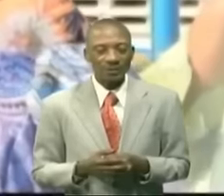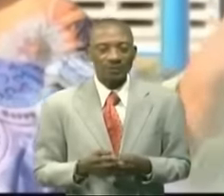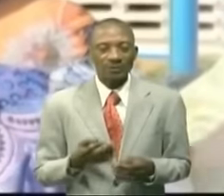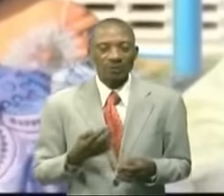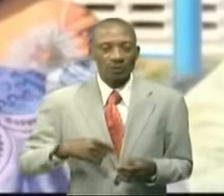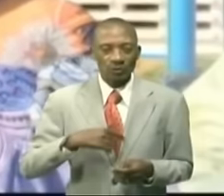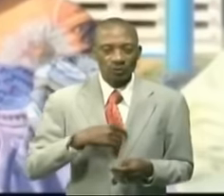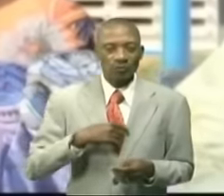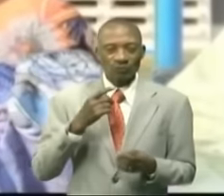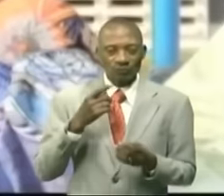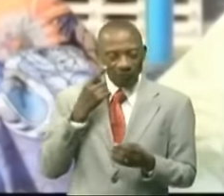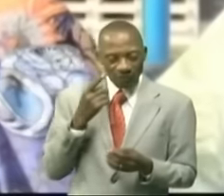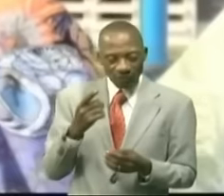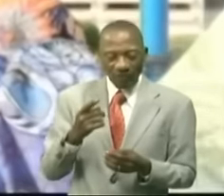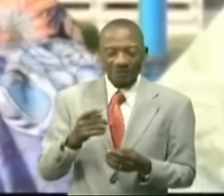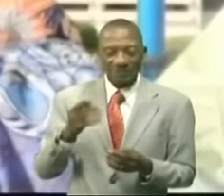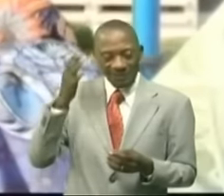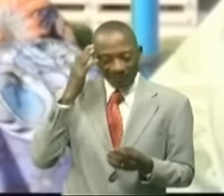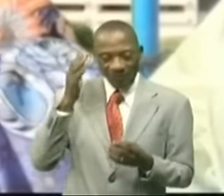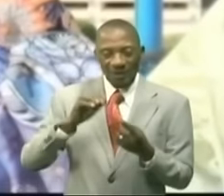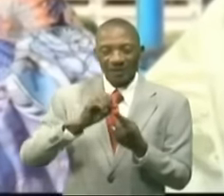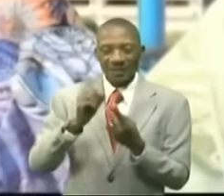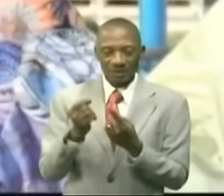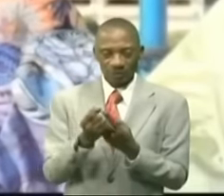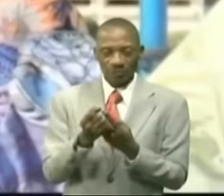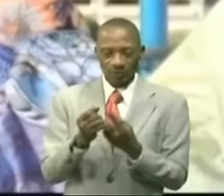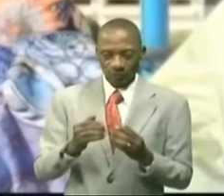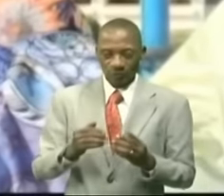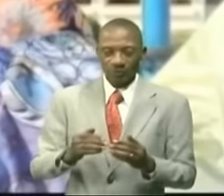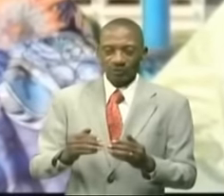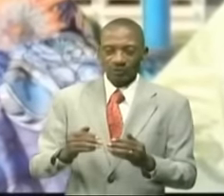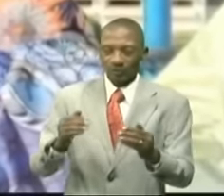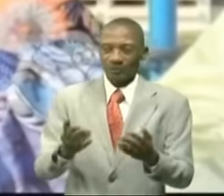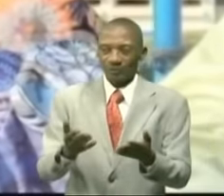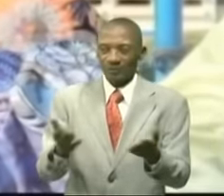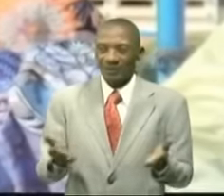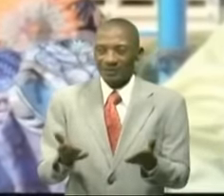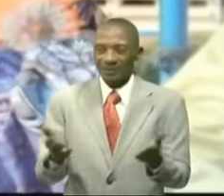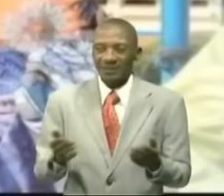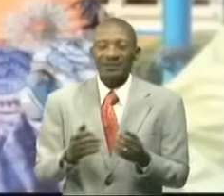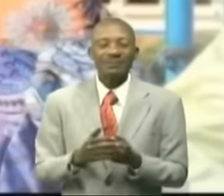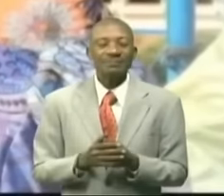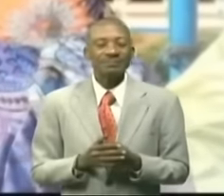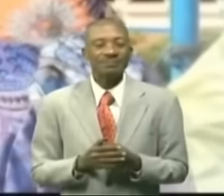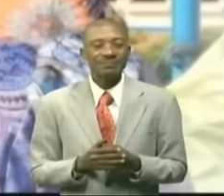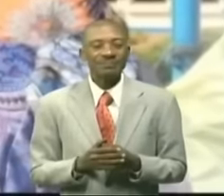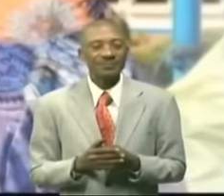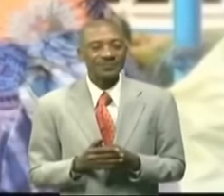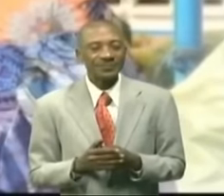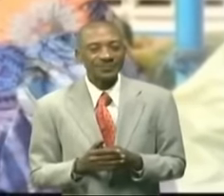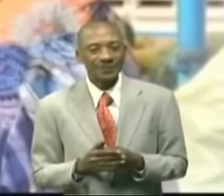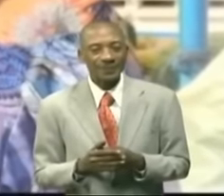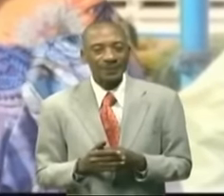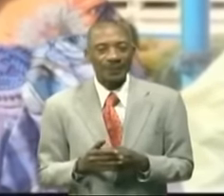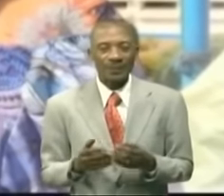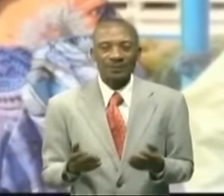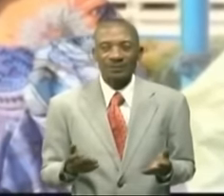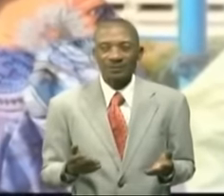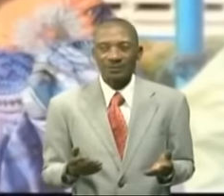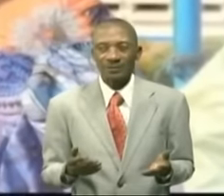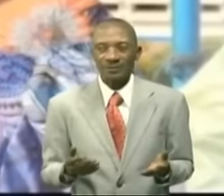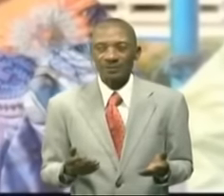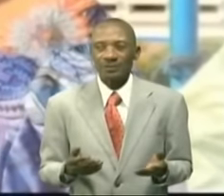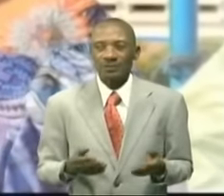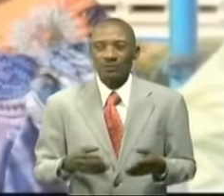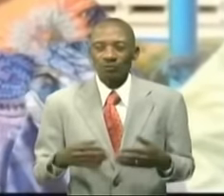des lieux sur la situation des prisonniers. Je vais aller dans les camps des réfugiés pour voir la façon dont ils vivent, s'ils ont comment